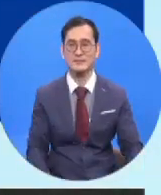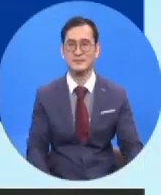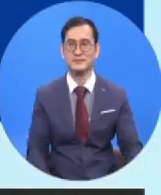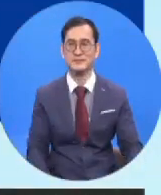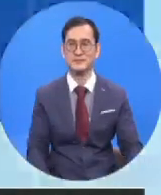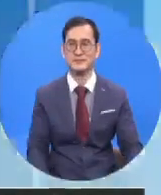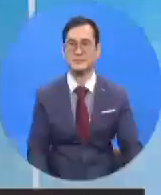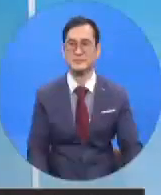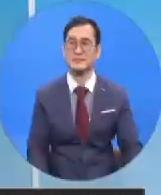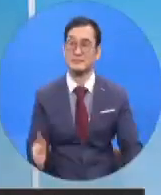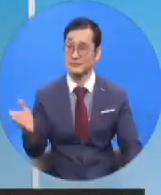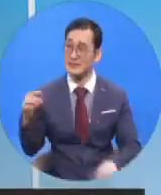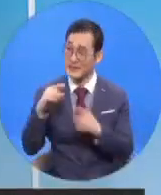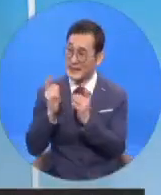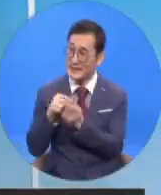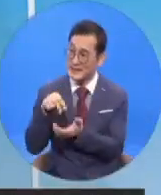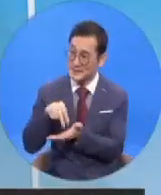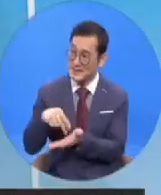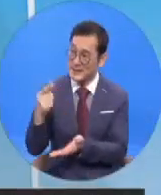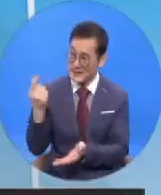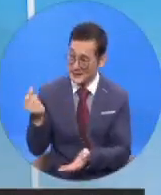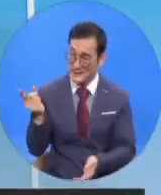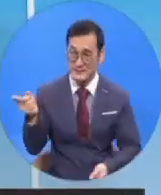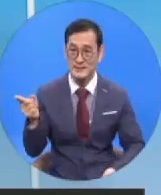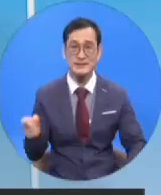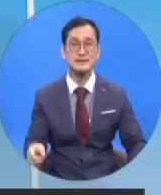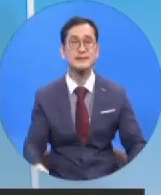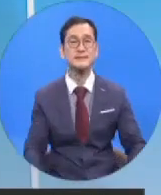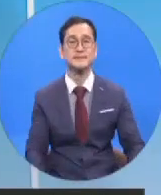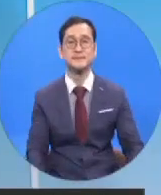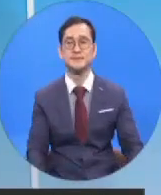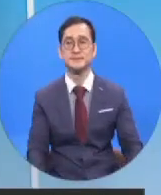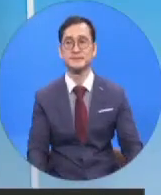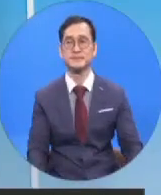개인적인 의견을 전제로 한 발언임을 제가 다시 한번 말씀드리겠습니다.